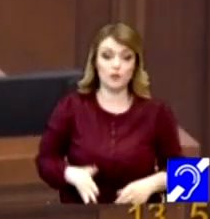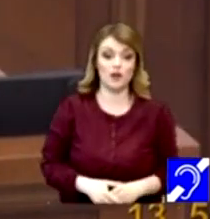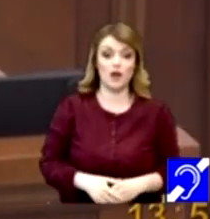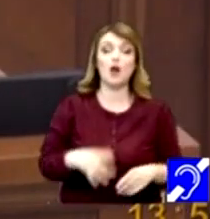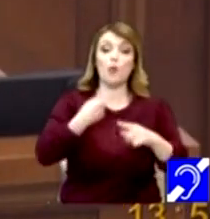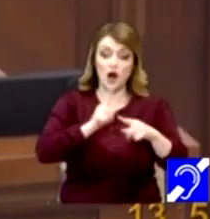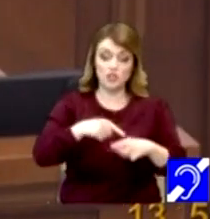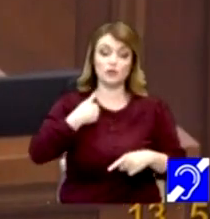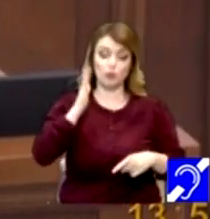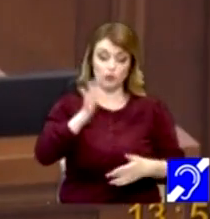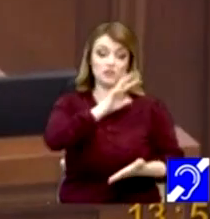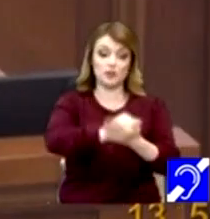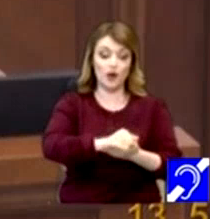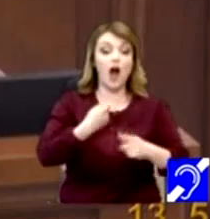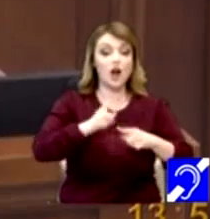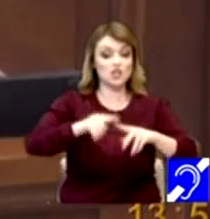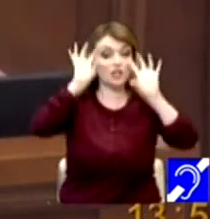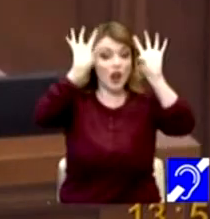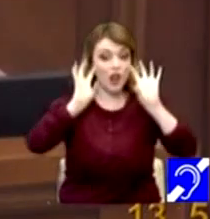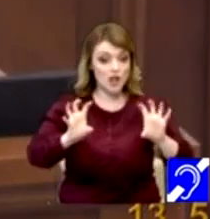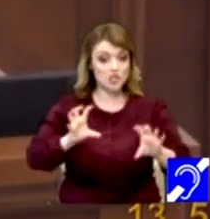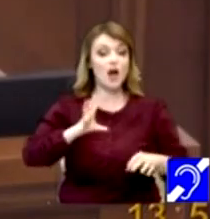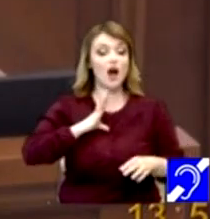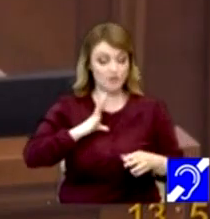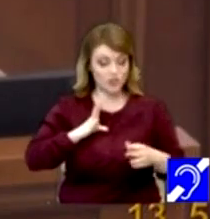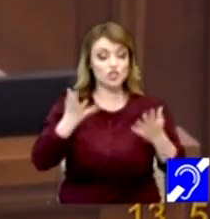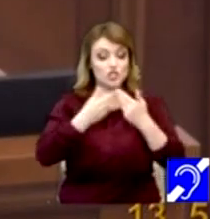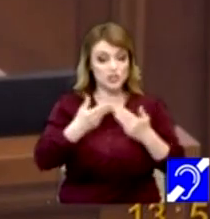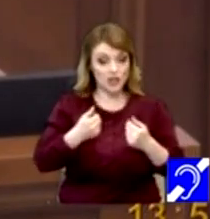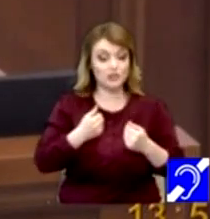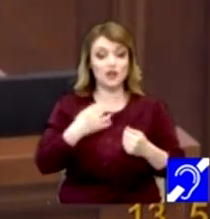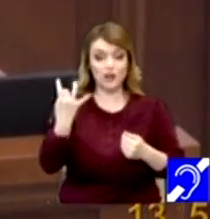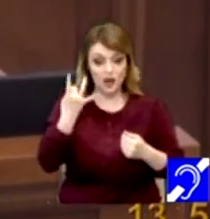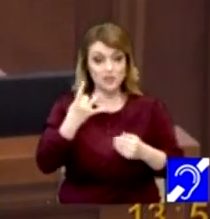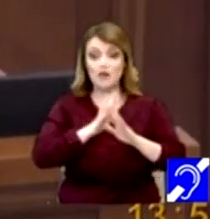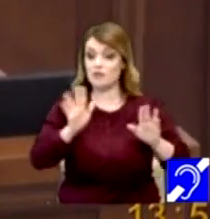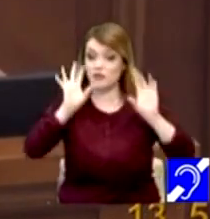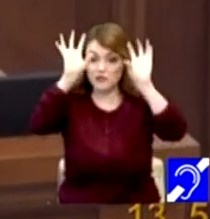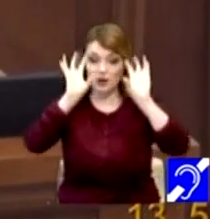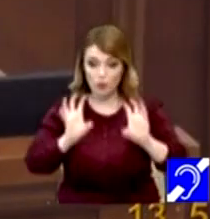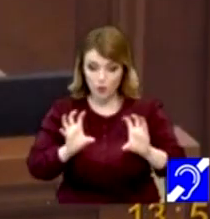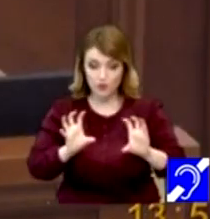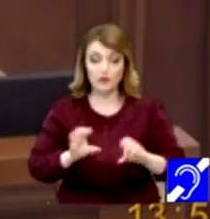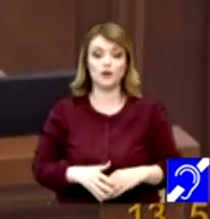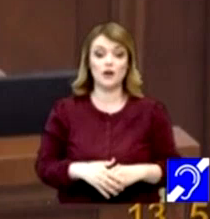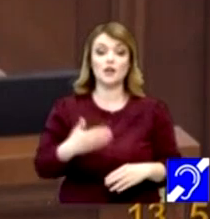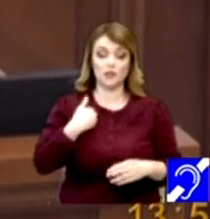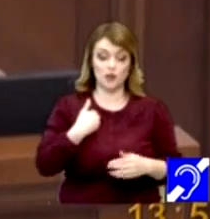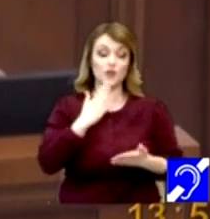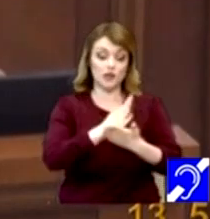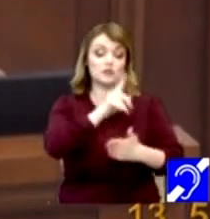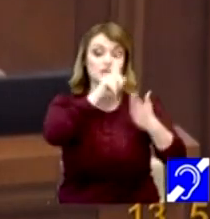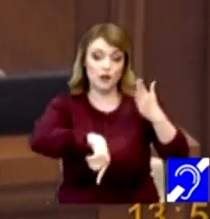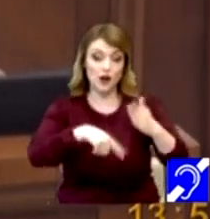noi o să ne ocupăm. Această lege a fost declarată neconstituțională odată și eu îmi exprim marea